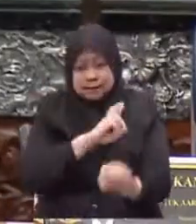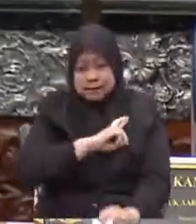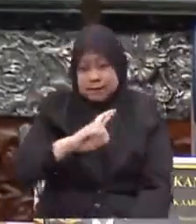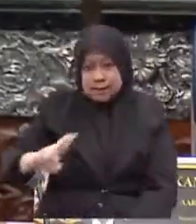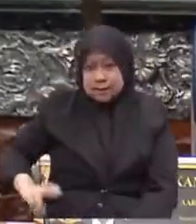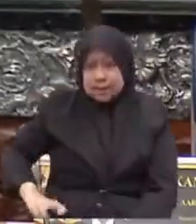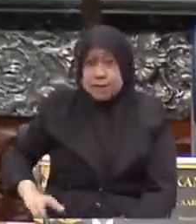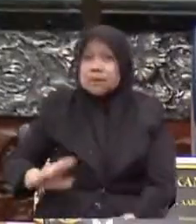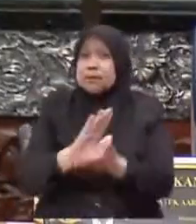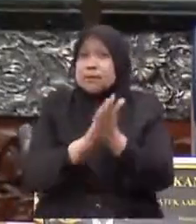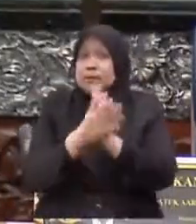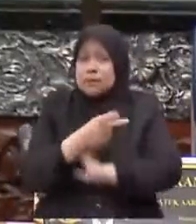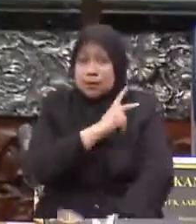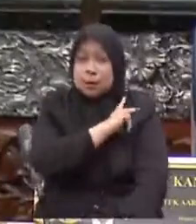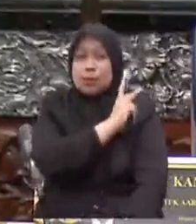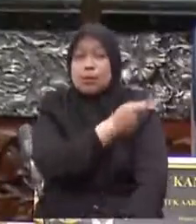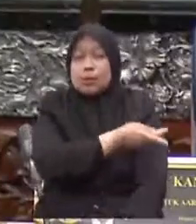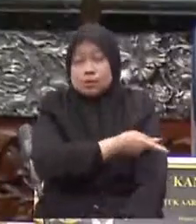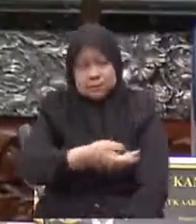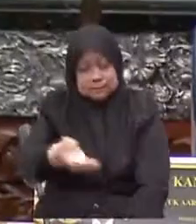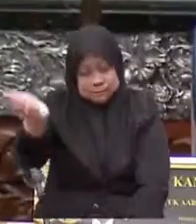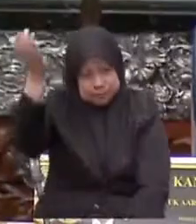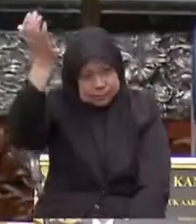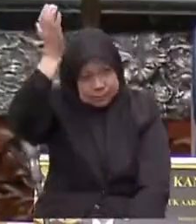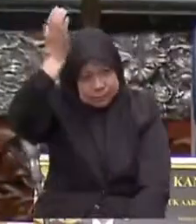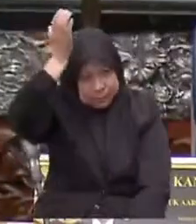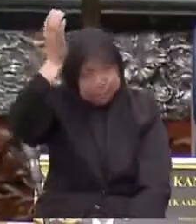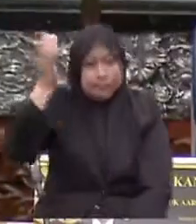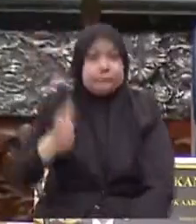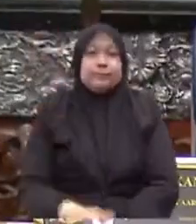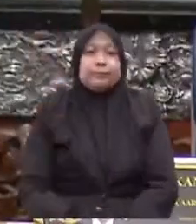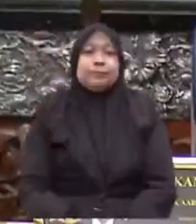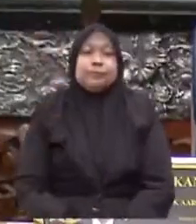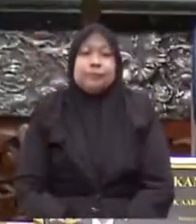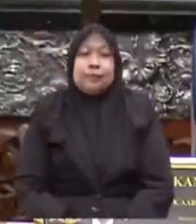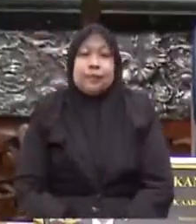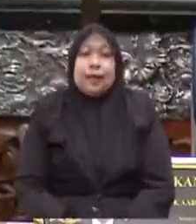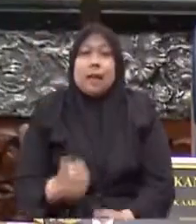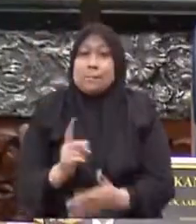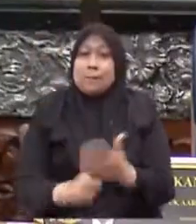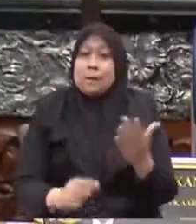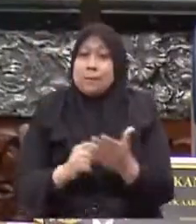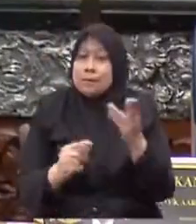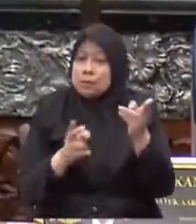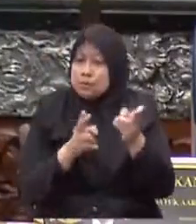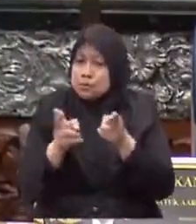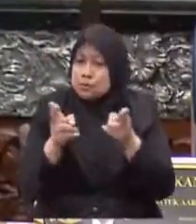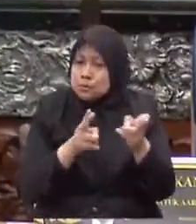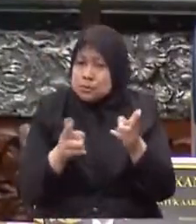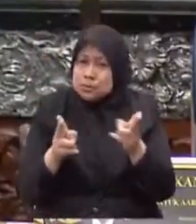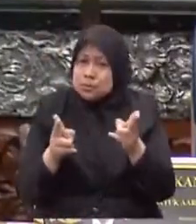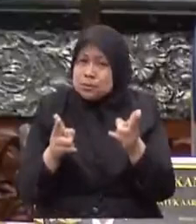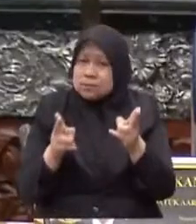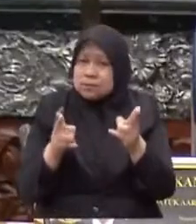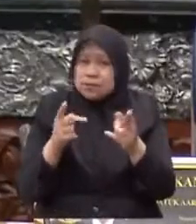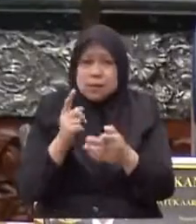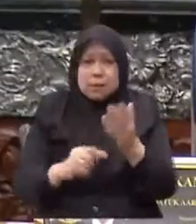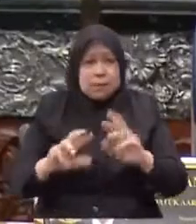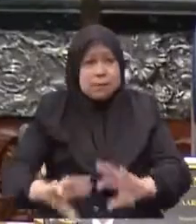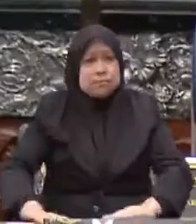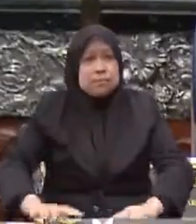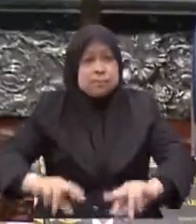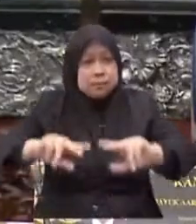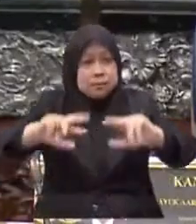adalah di bawah kuasa 1000 Baginda yang dibutuhkan Agung sebarang use untuk naik taraf dan